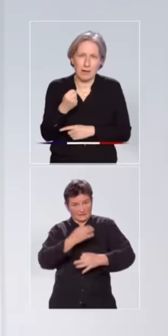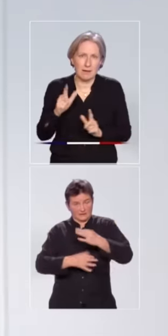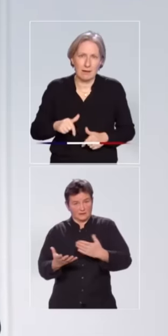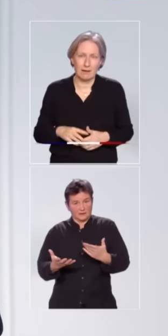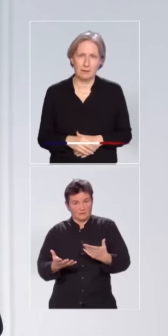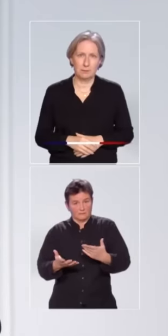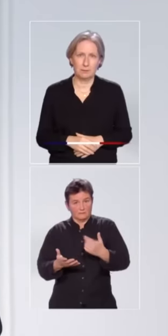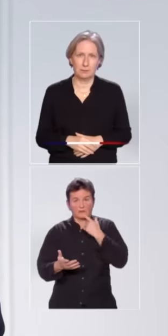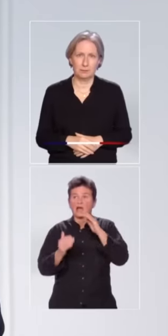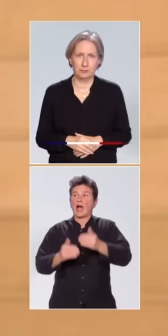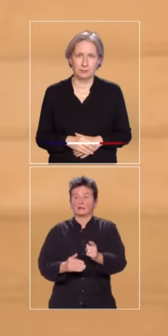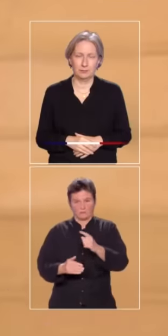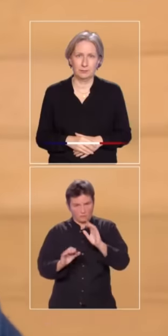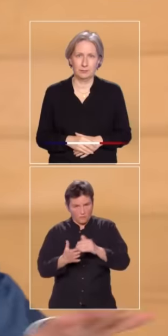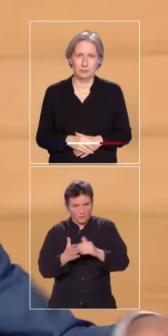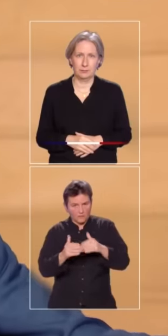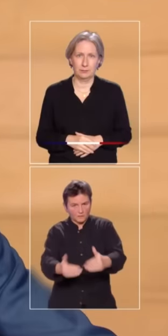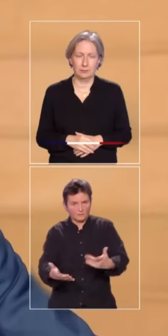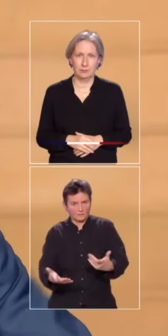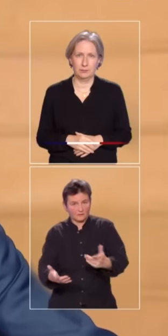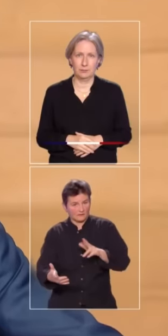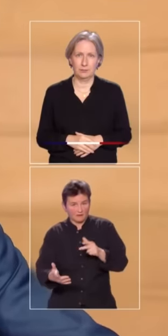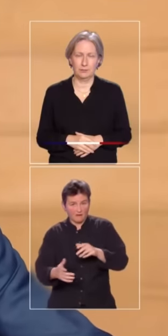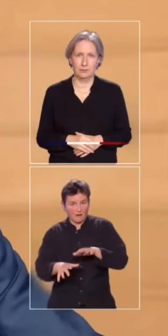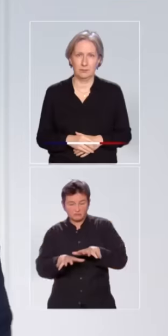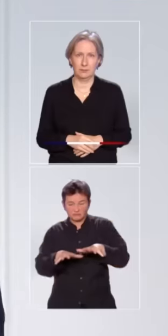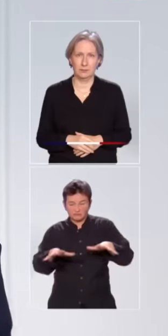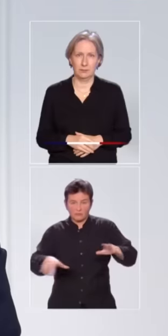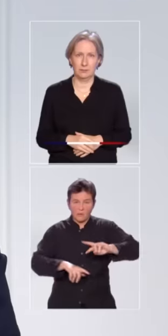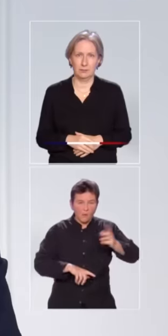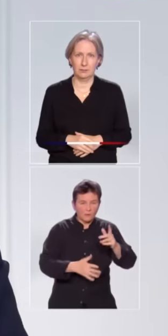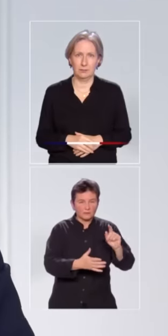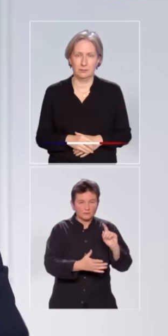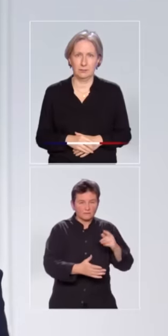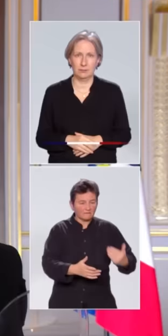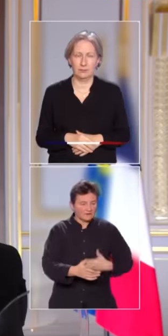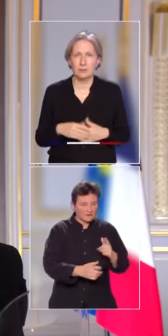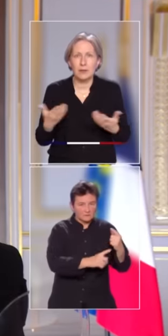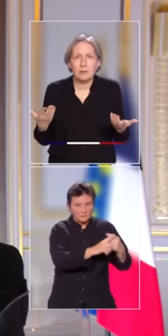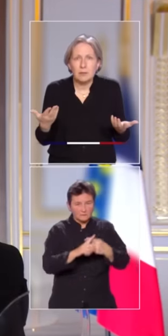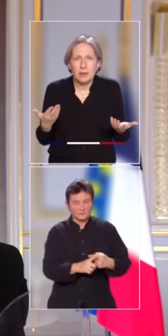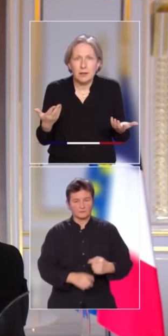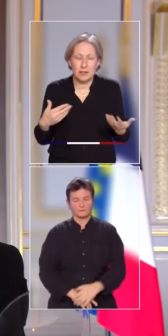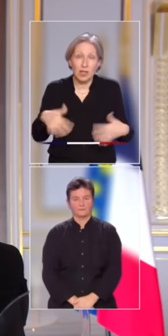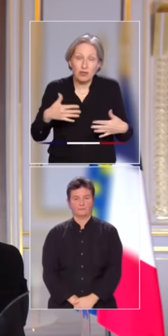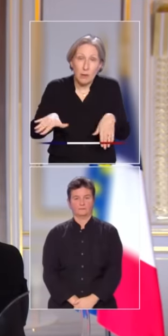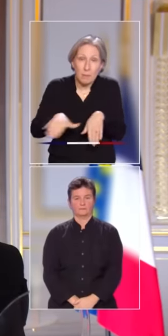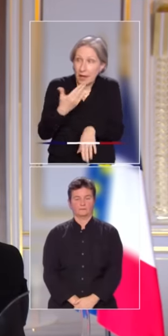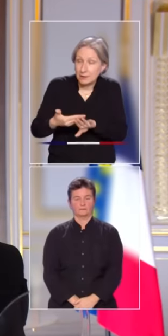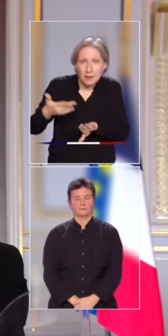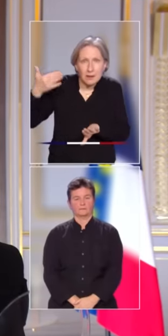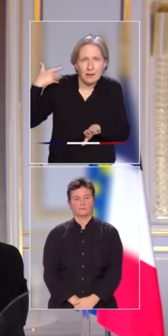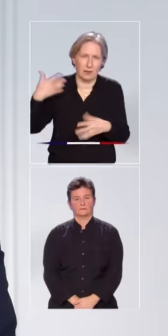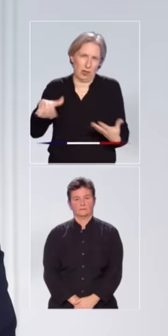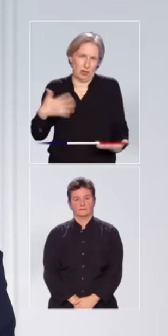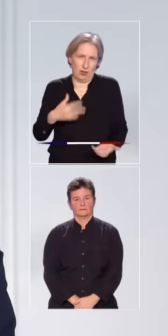Poutine que ça ne s'arrêtera pas là. S'il gagne cette guerre, il poursuivra ailleurs, il trouvera d'autres proies. Mais par ce que vous dites. Mais par notre passé, nous avons déjà